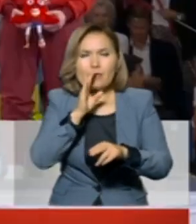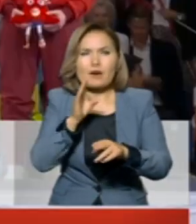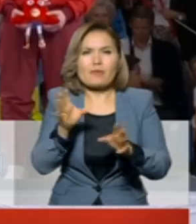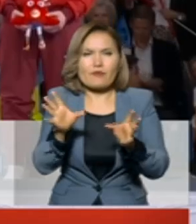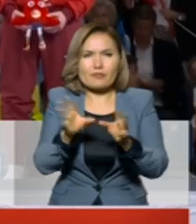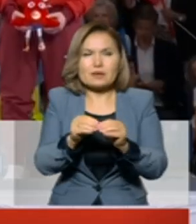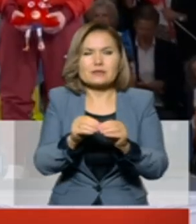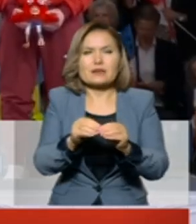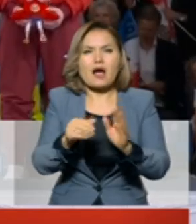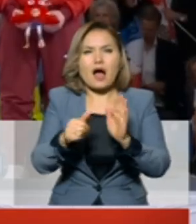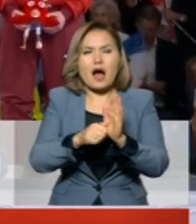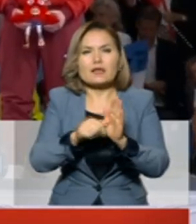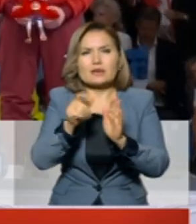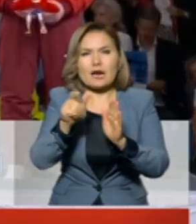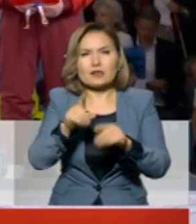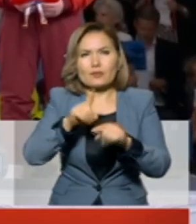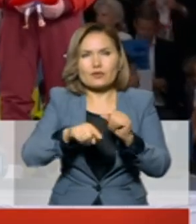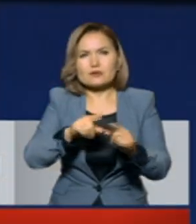барды.